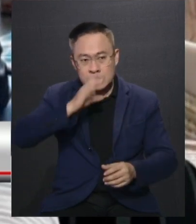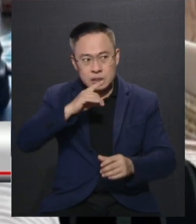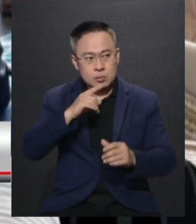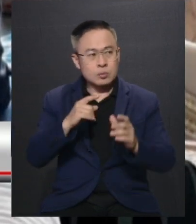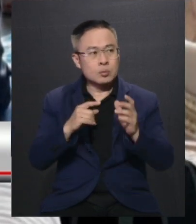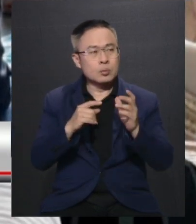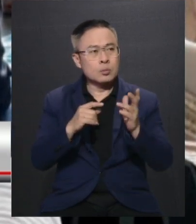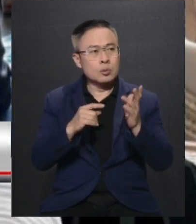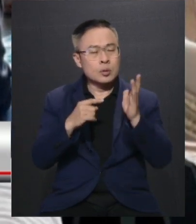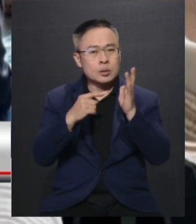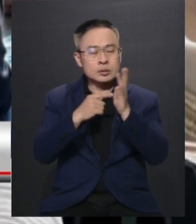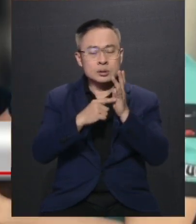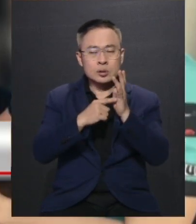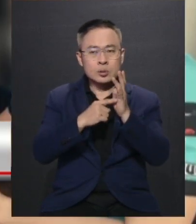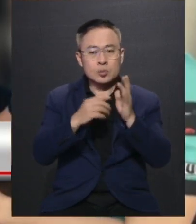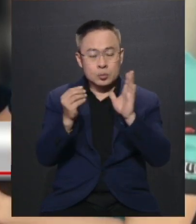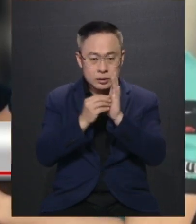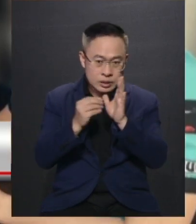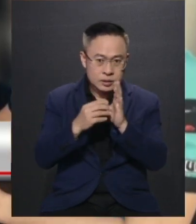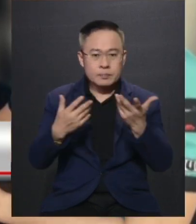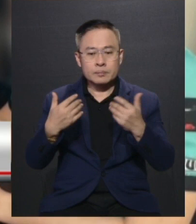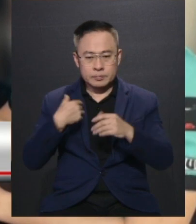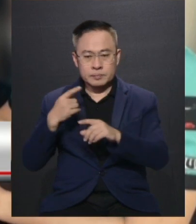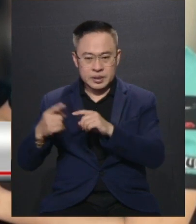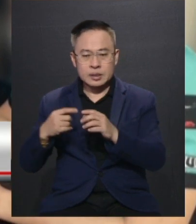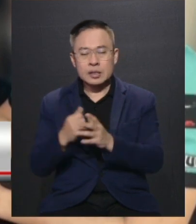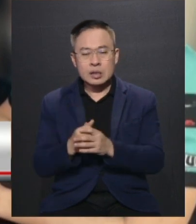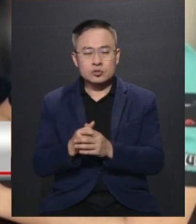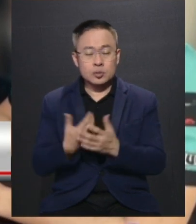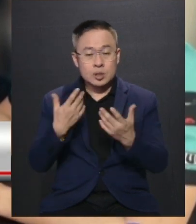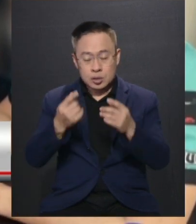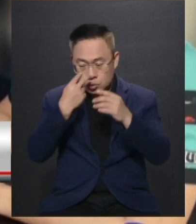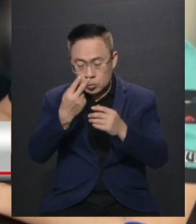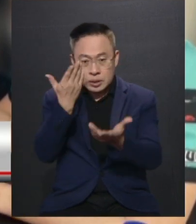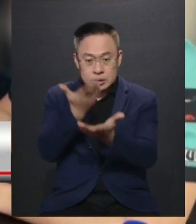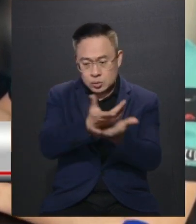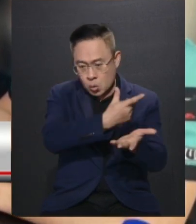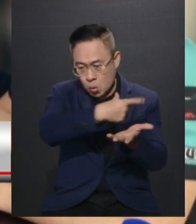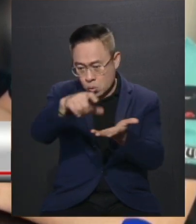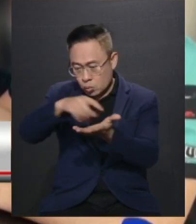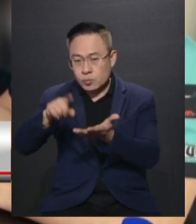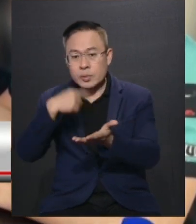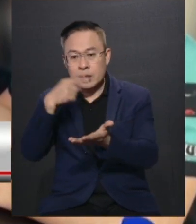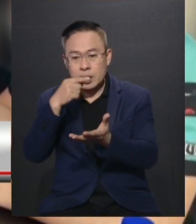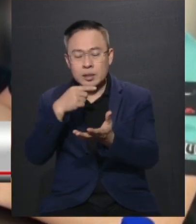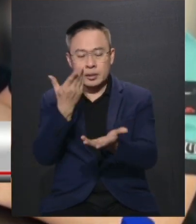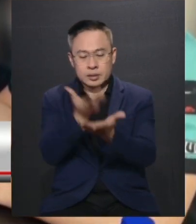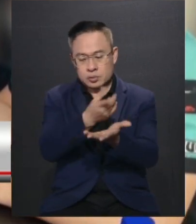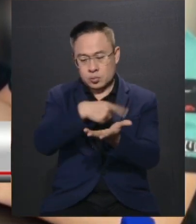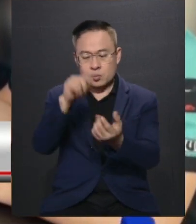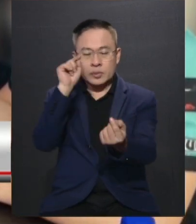งกับประธานสโมสรฟุตบอลแห่งหนึ่งซึ่งเป็นสโมสรดังทางภาคเหนือในฟุตบอลไท